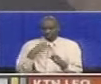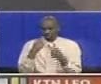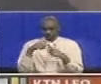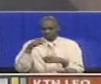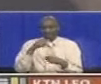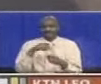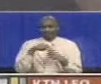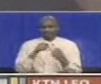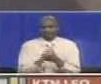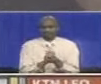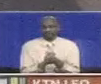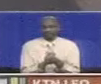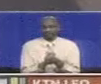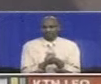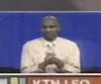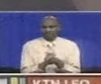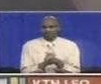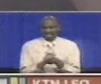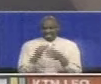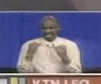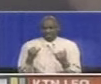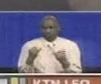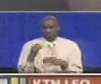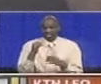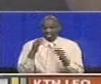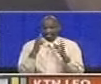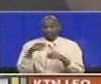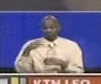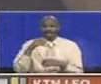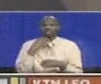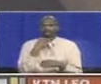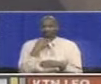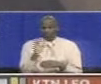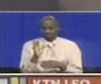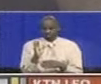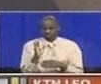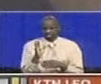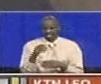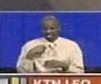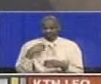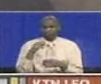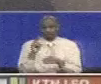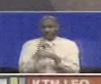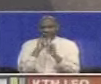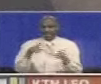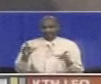about. Now, if we don't, then we are useless.